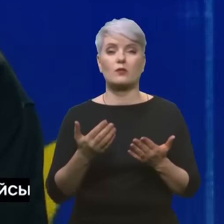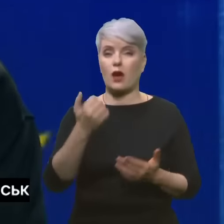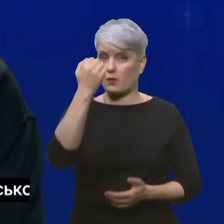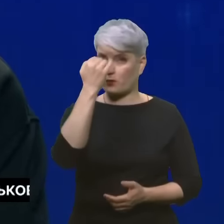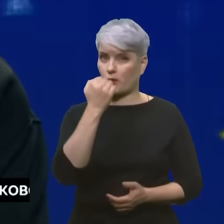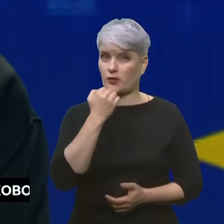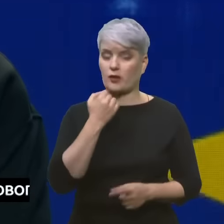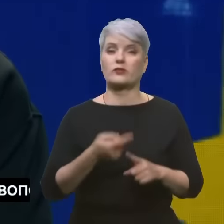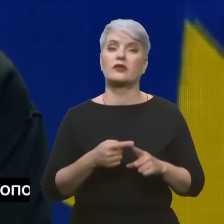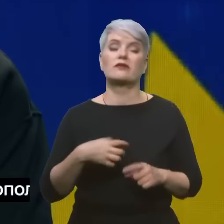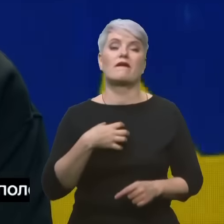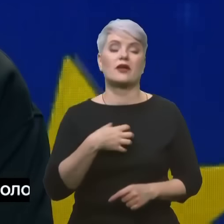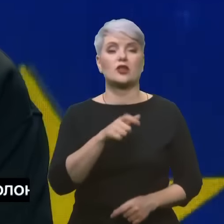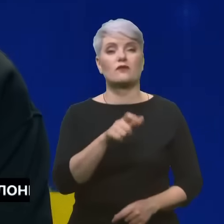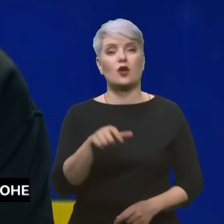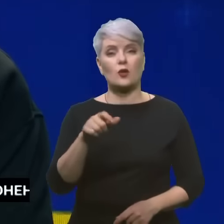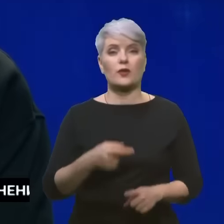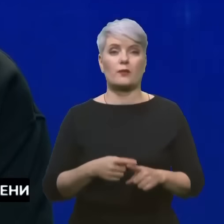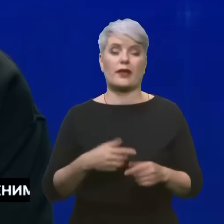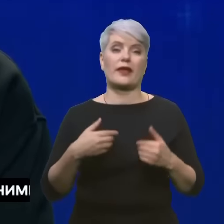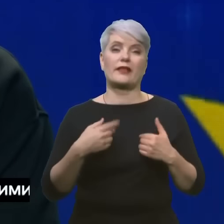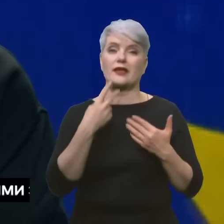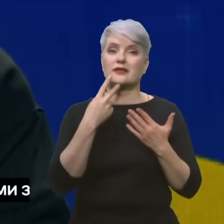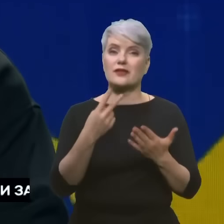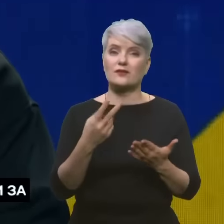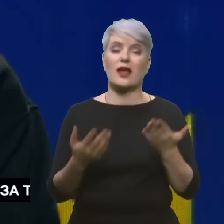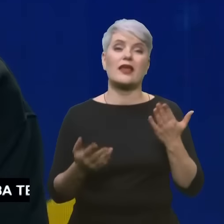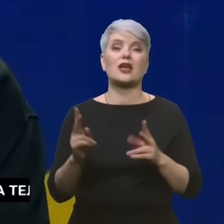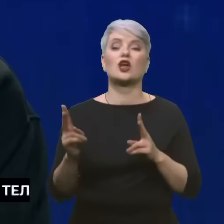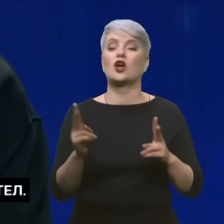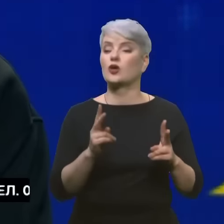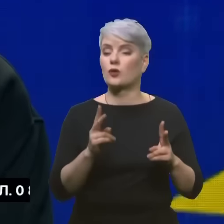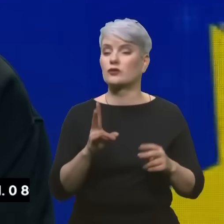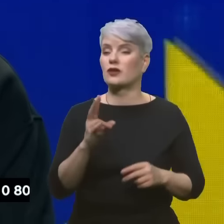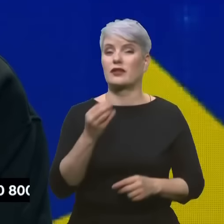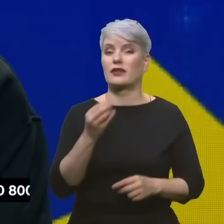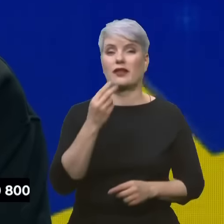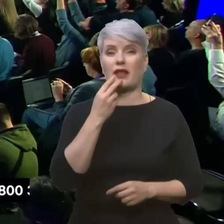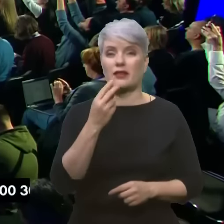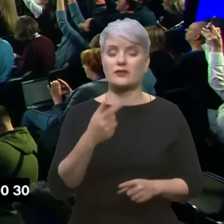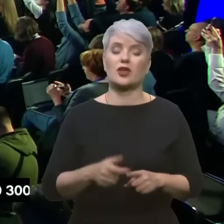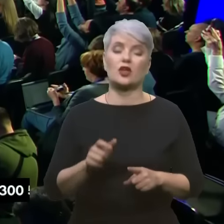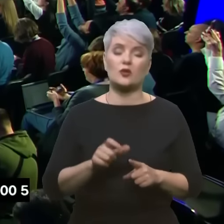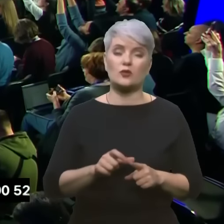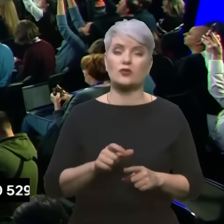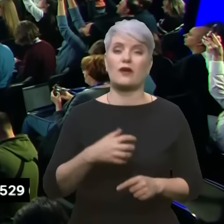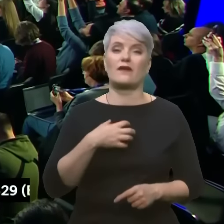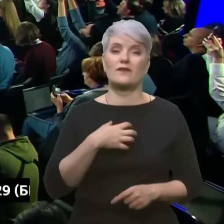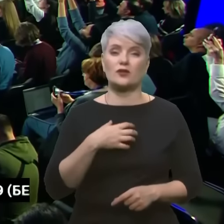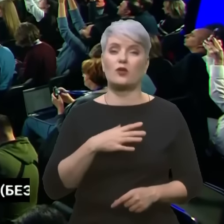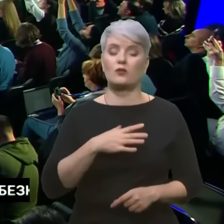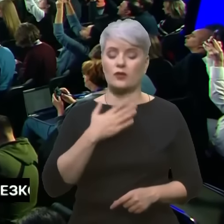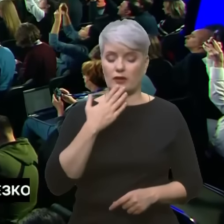нас дивляться. І навіть якщо хтось це не дивиться, дуже важливо завжди